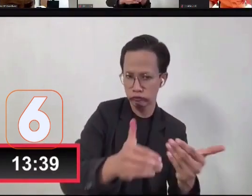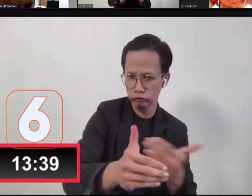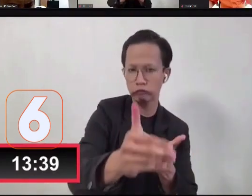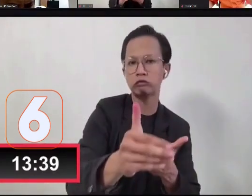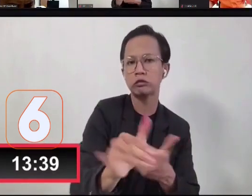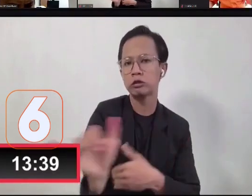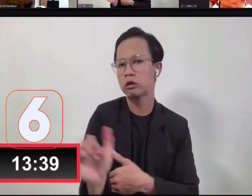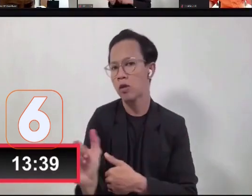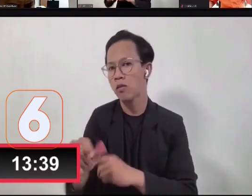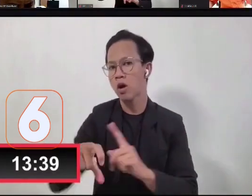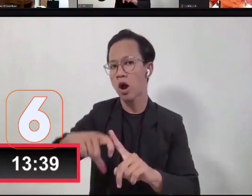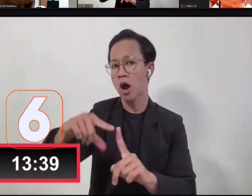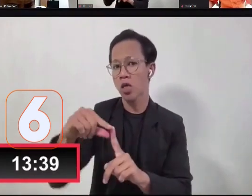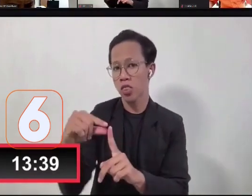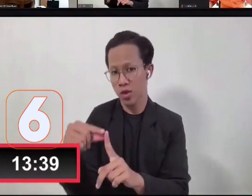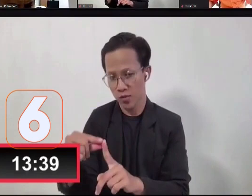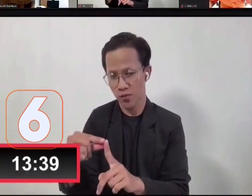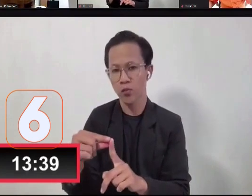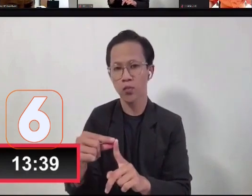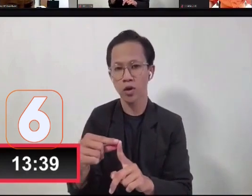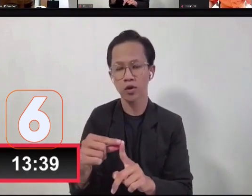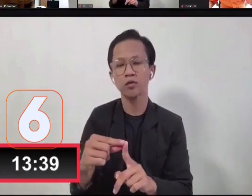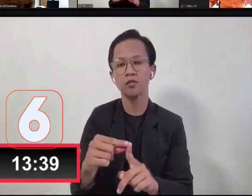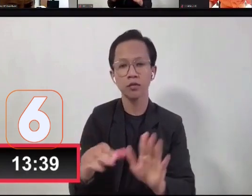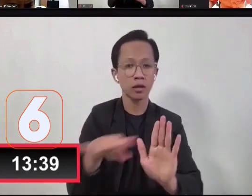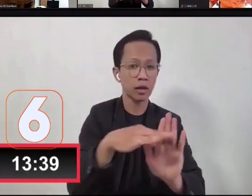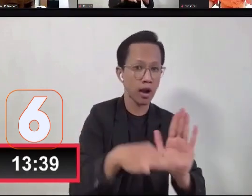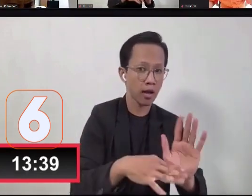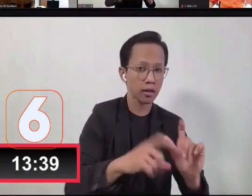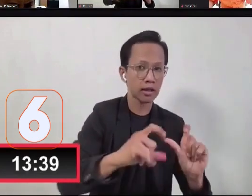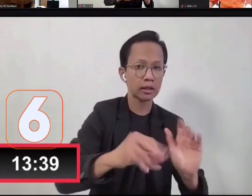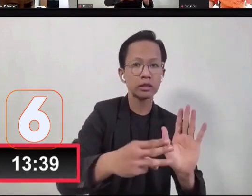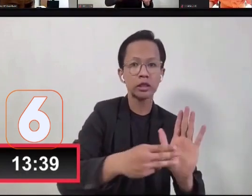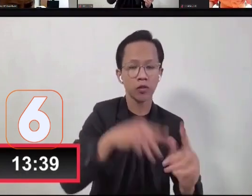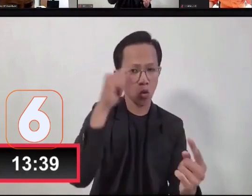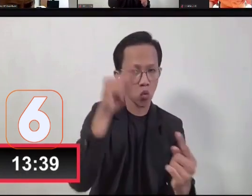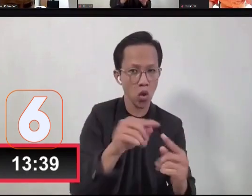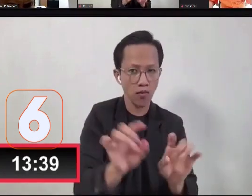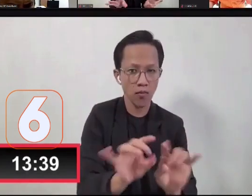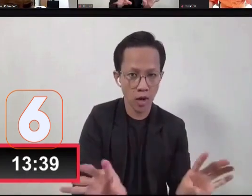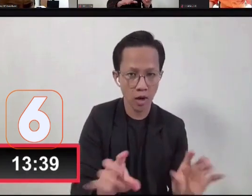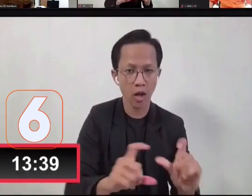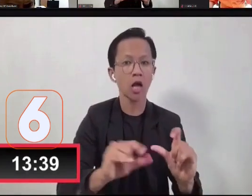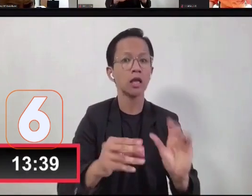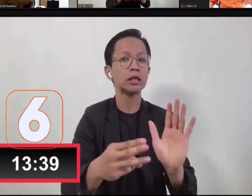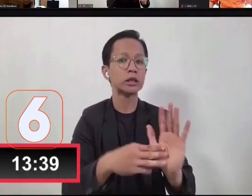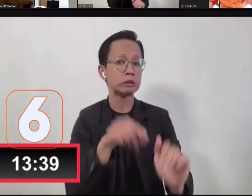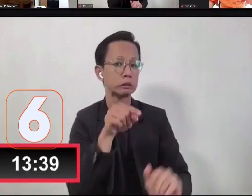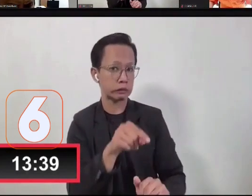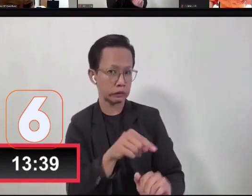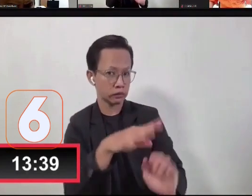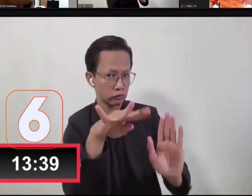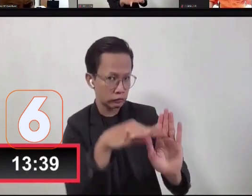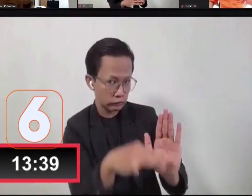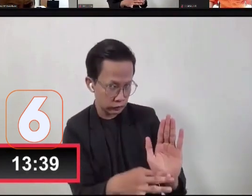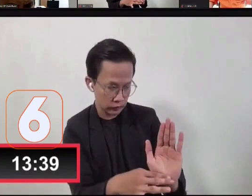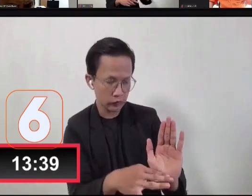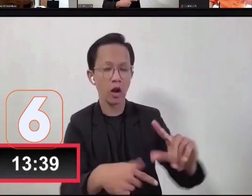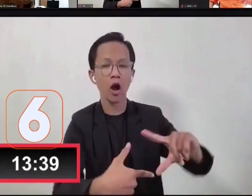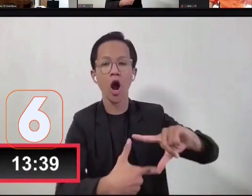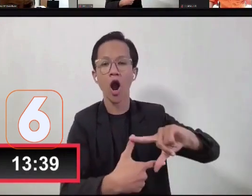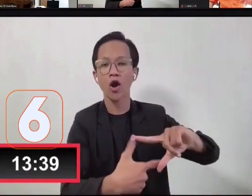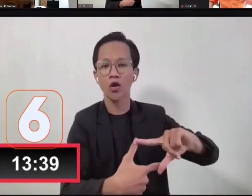mahkamah antara dokumen SIM dan KTP memiliki perbedaan fungsi karena Sim adalah salah satu bentuk dokumen yang berbentuk kartu elektronik atau bentuk lainnya